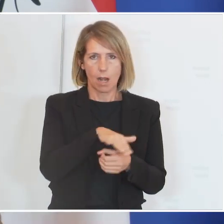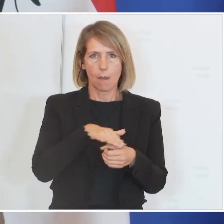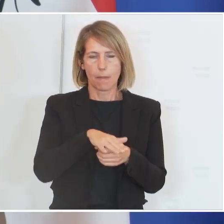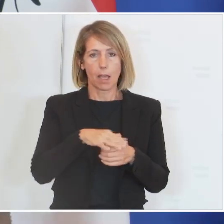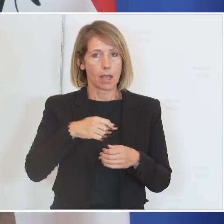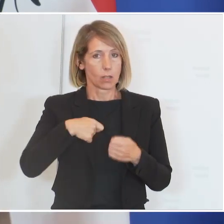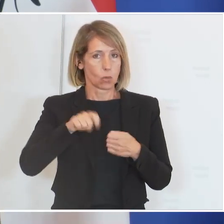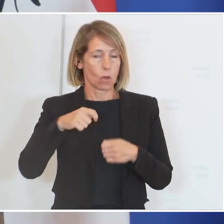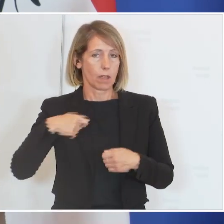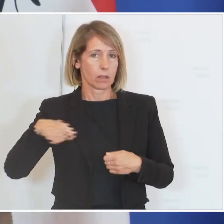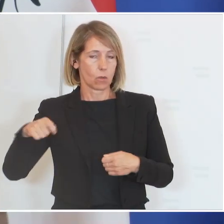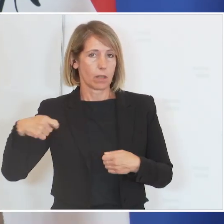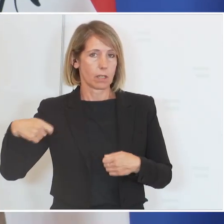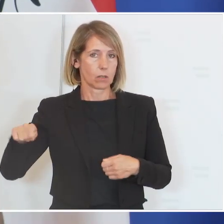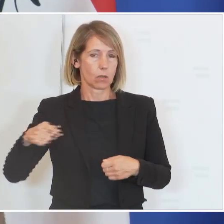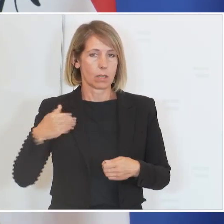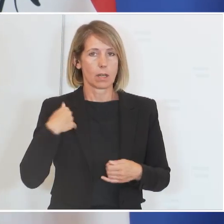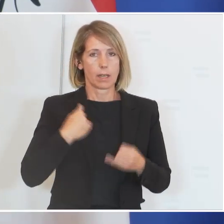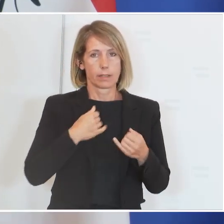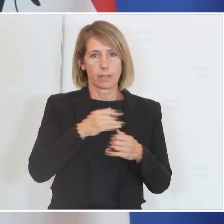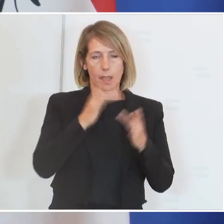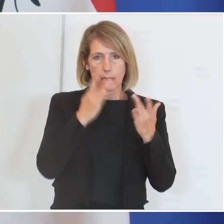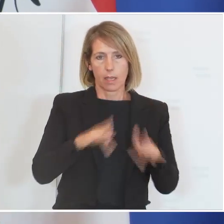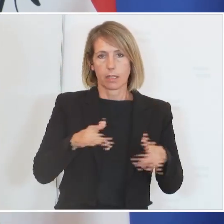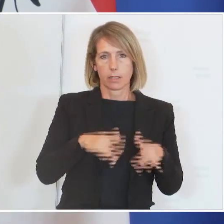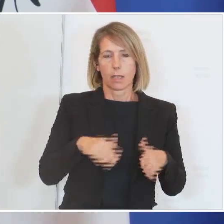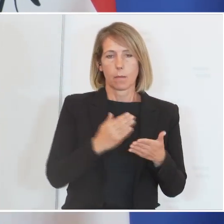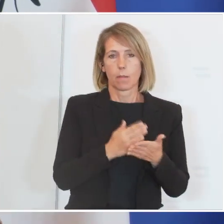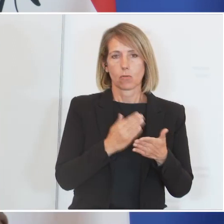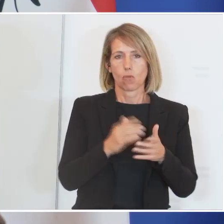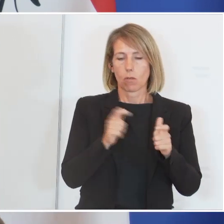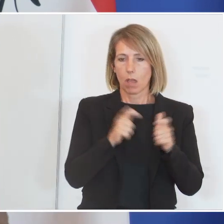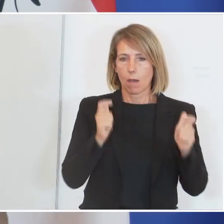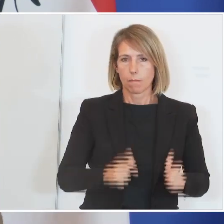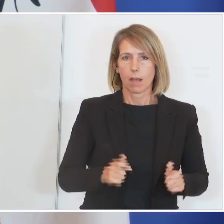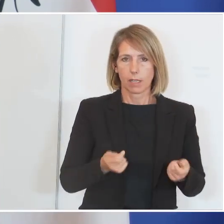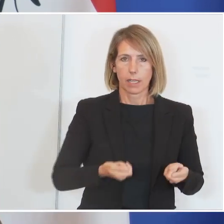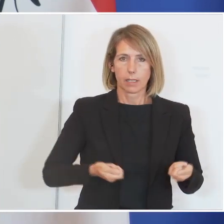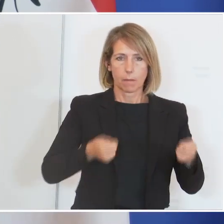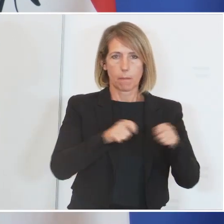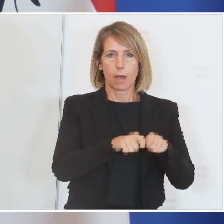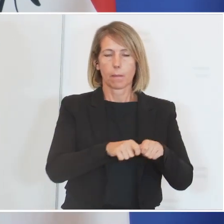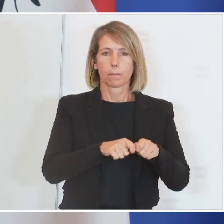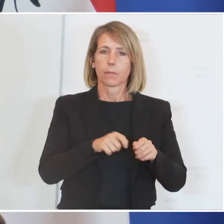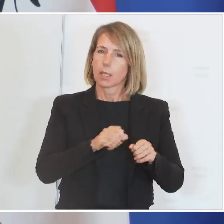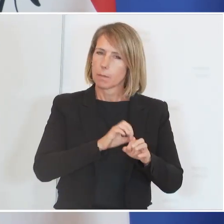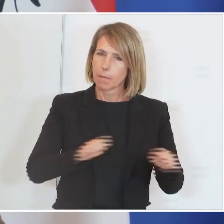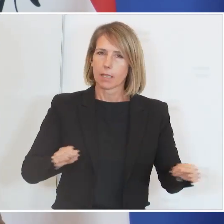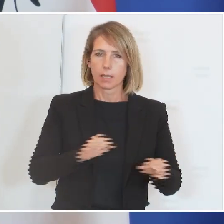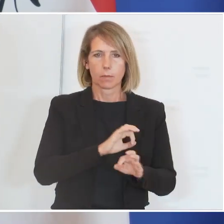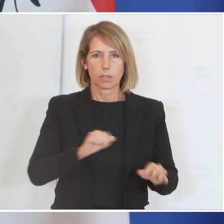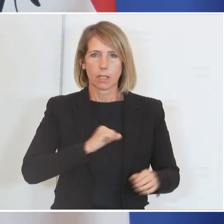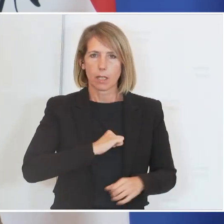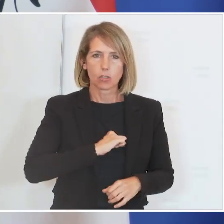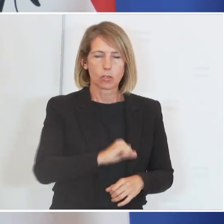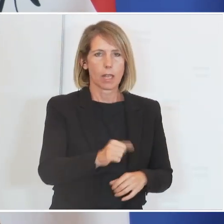Dezember letzten Jahres ein erstes Paket geschnürt, um Maßnahmen zu ergreifen, die treffsicher sind und schnell dazu geeignet